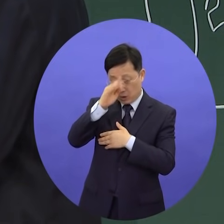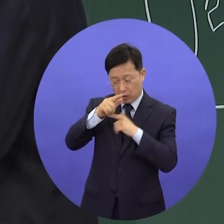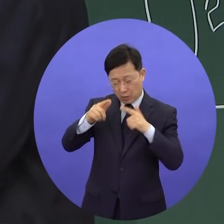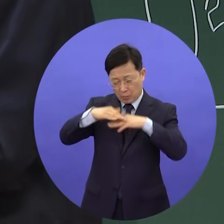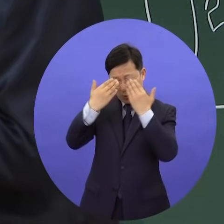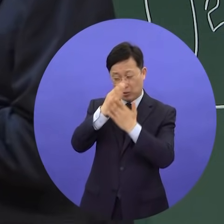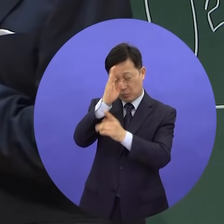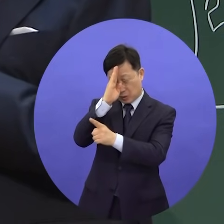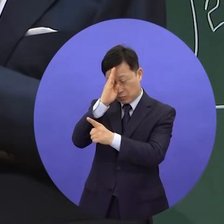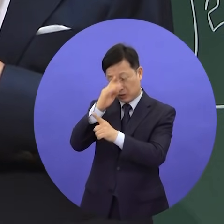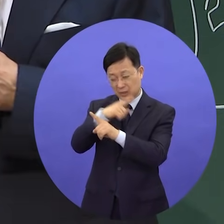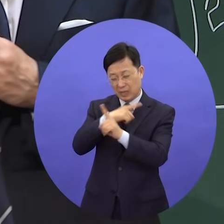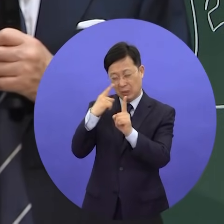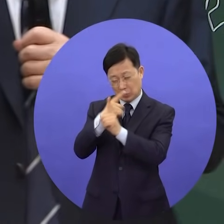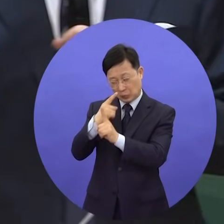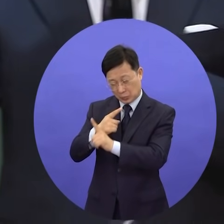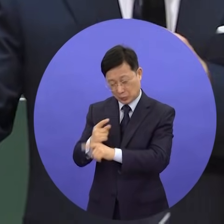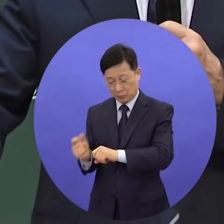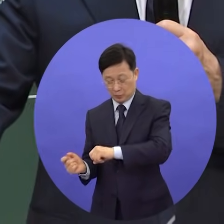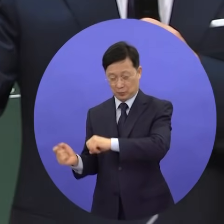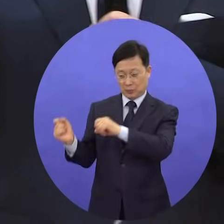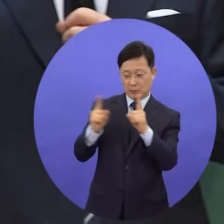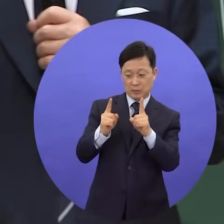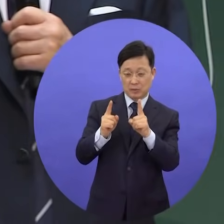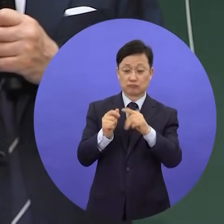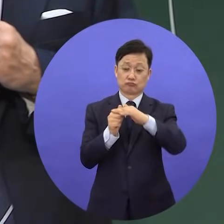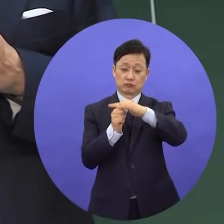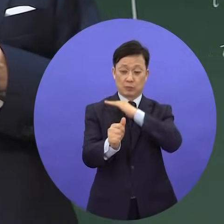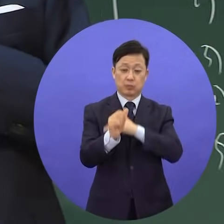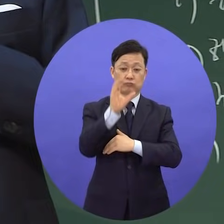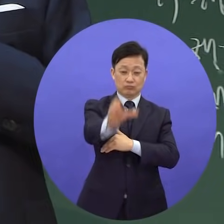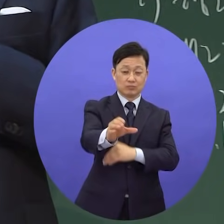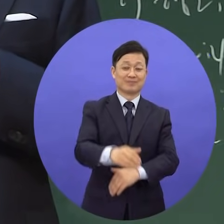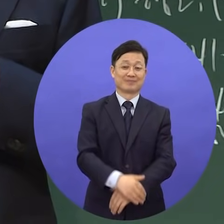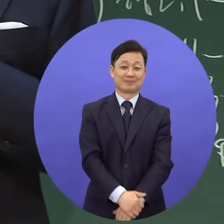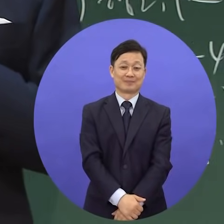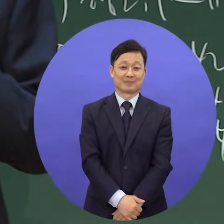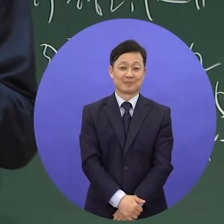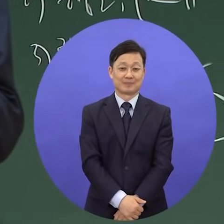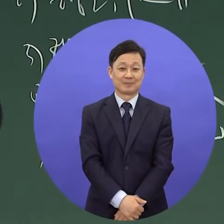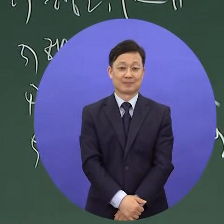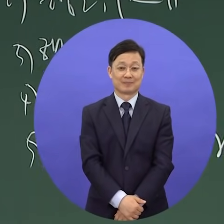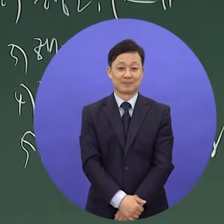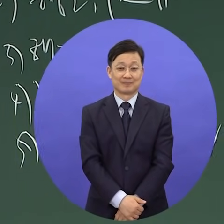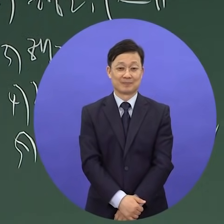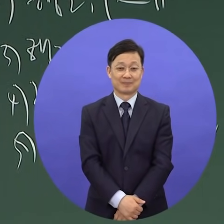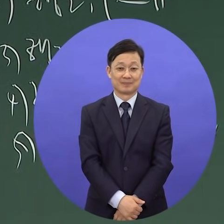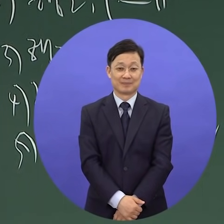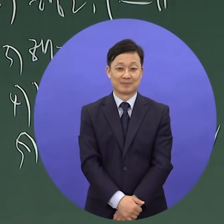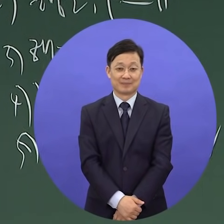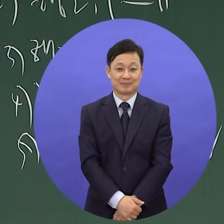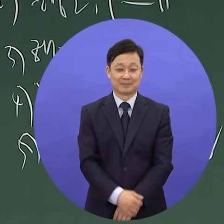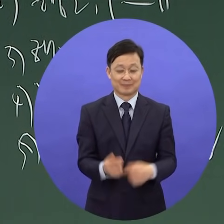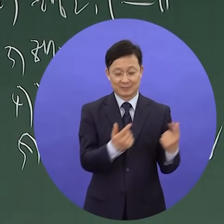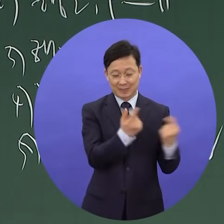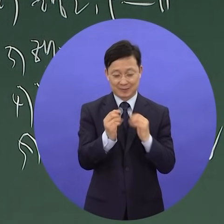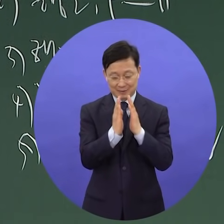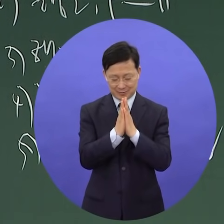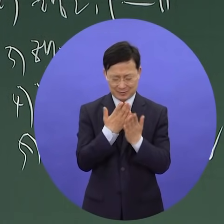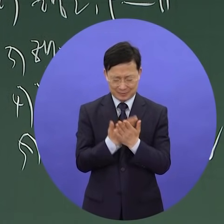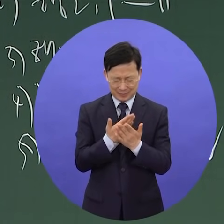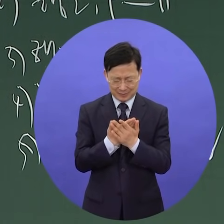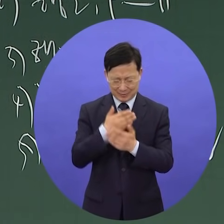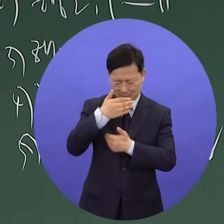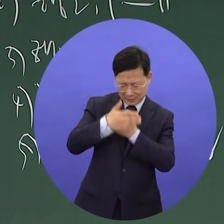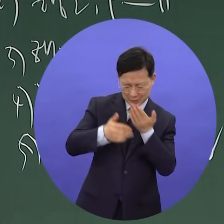해방시키는 주역으로 부르셨다. That God has called you as the main figures to liberate the many people 아시겠죠? from their diseases, their spiritual diseases, and the diseases of their life. 기도하겠습니다. Let us